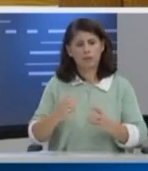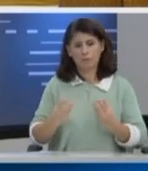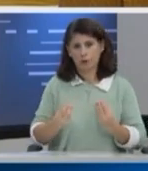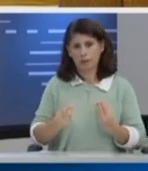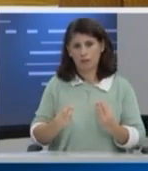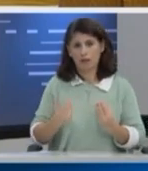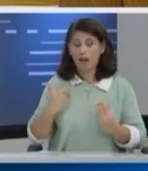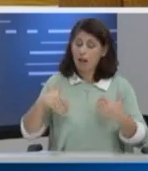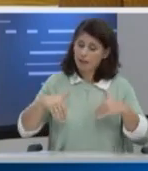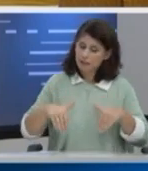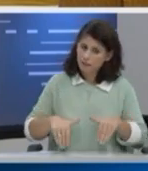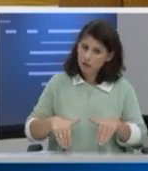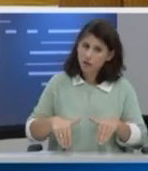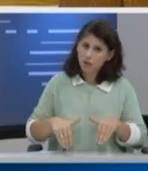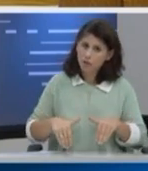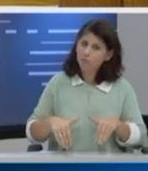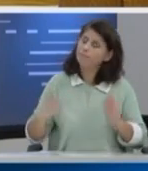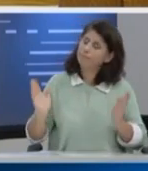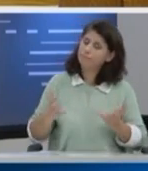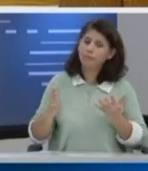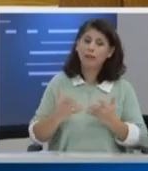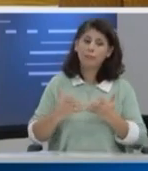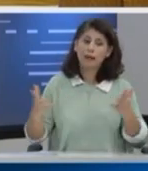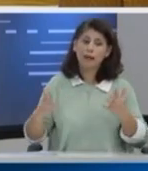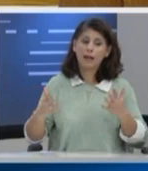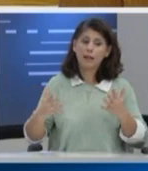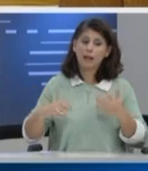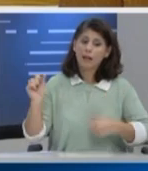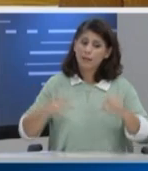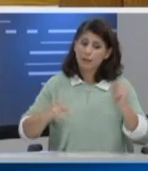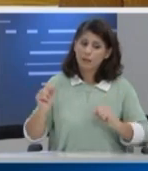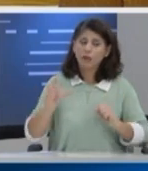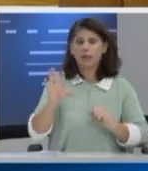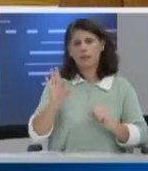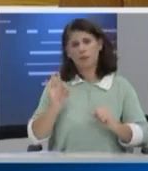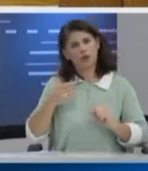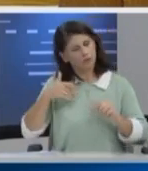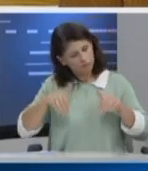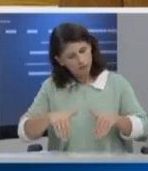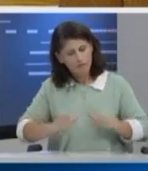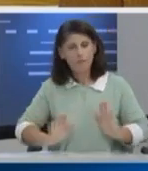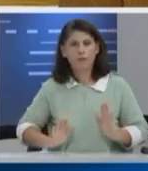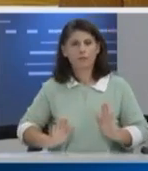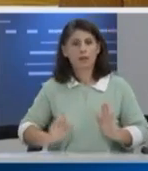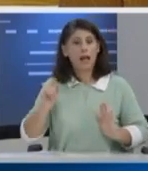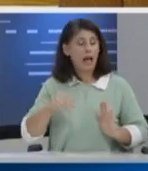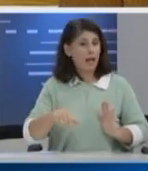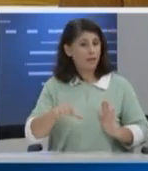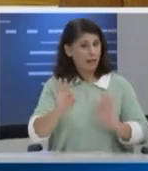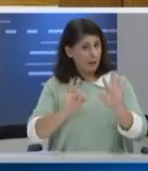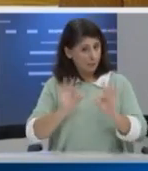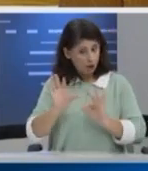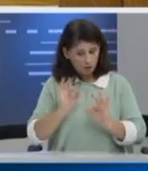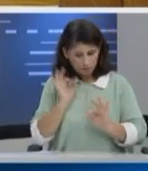Θα σεβαστώ όμως, παρά την έντονη διαφωνία, την επιλογή του. Μια επιλογή όμως που με